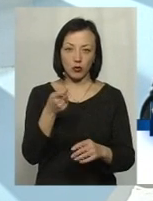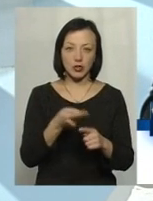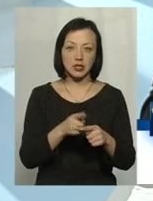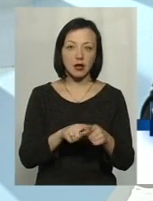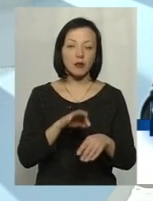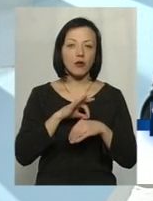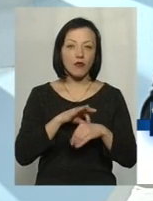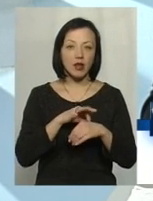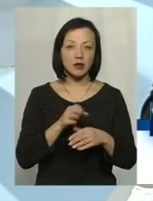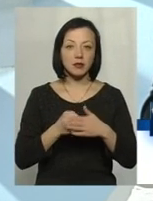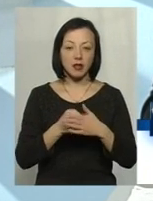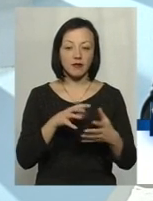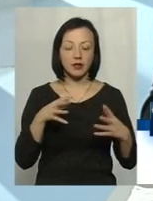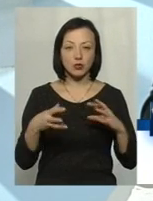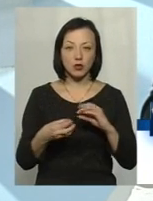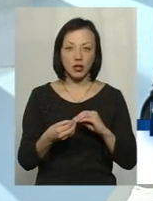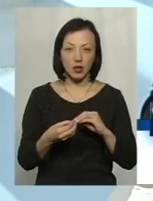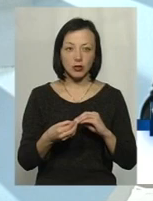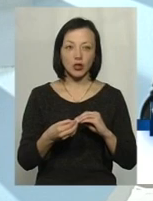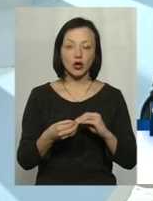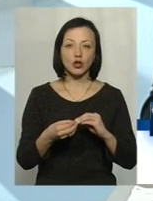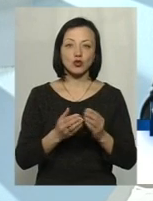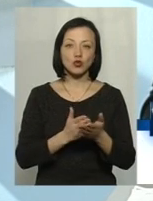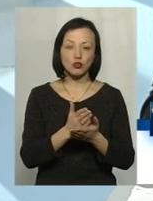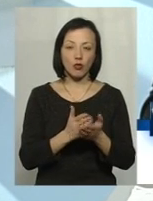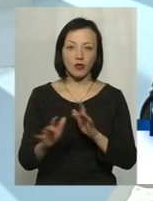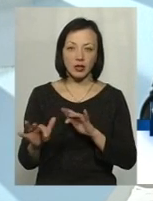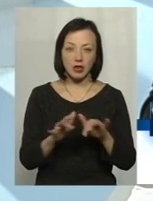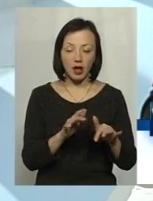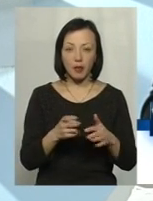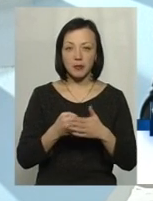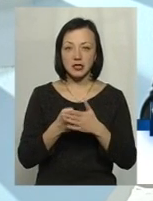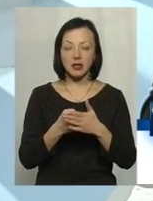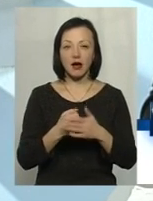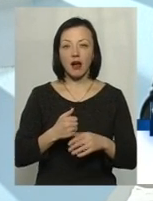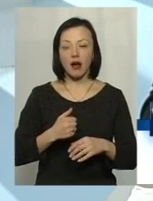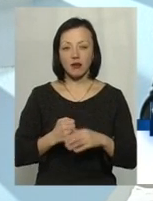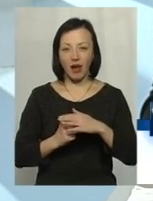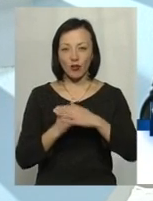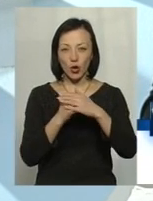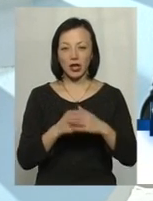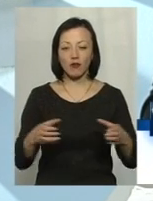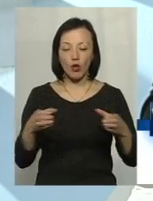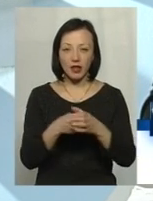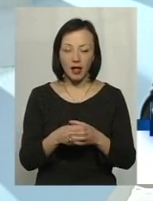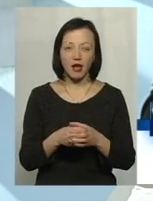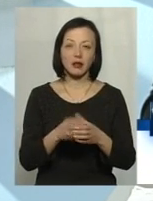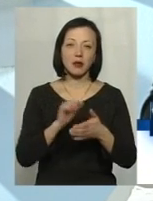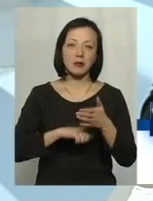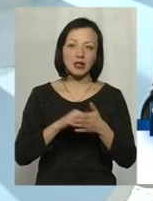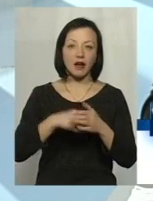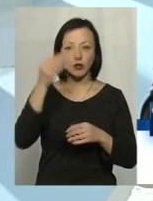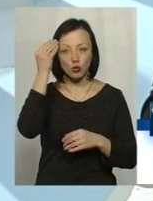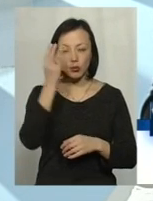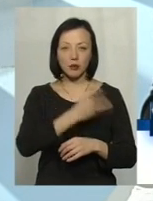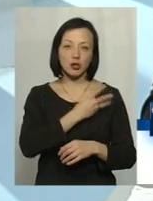проведено на підставі результатів оперативно-службової діяльності, на підставі авторитету в колективі, на підставі думки